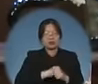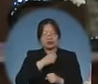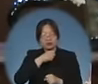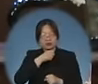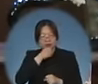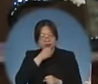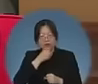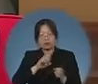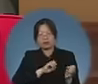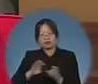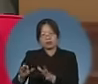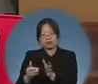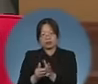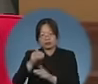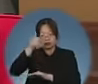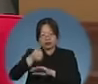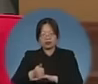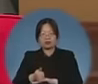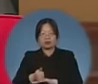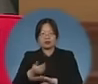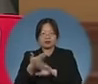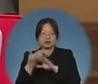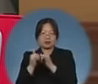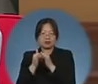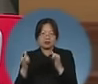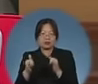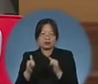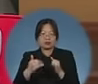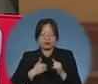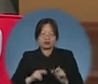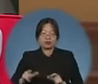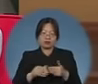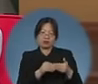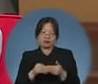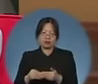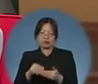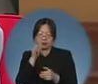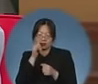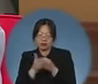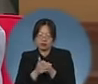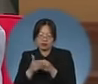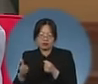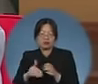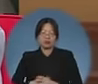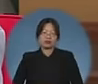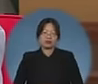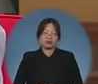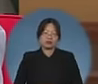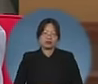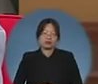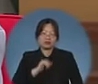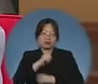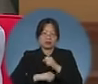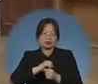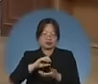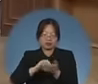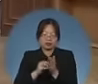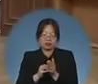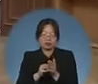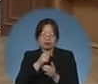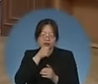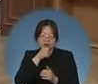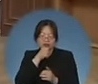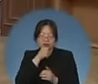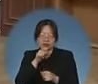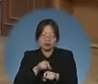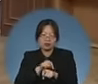상실이에요. 그렇죠. 그렇죠. 그거는 결국 이제 다른 사람들이 제 삶을 주도하는 거거든요. 그러면은 그게 자유도라는 게 별게 아니라